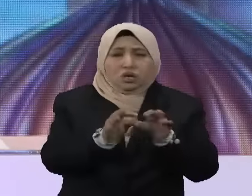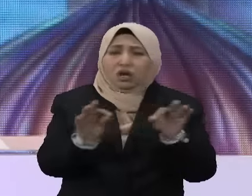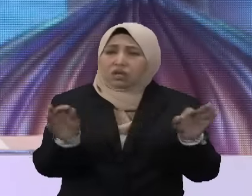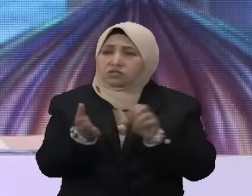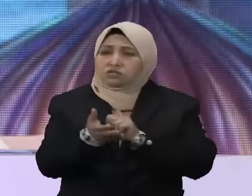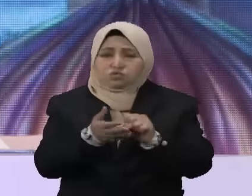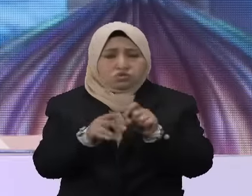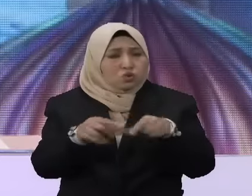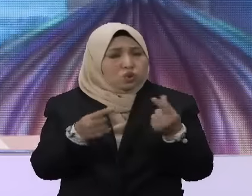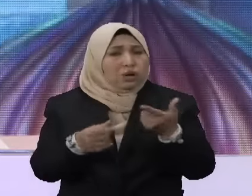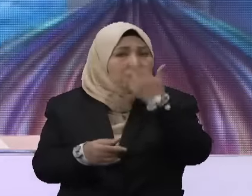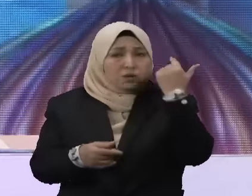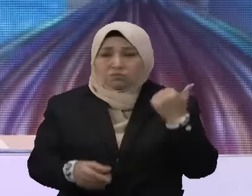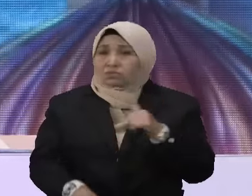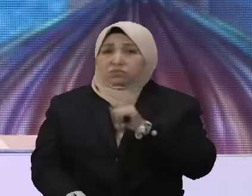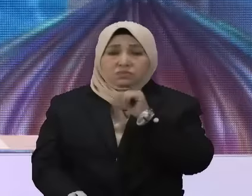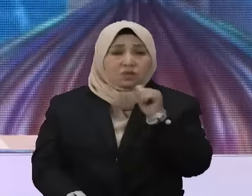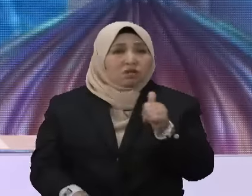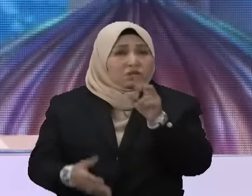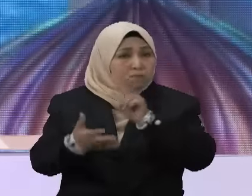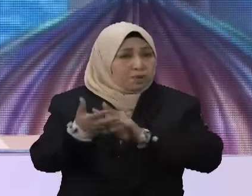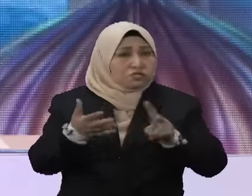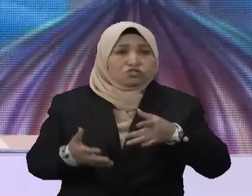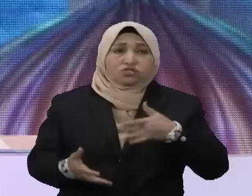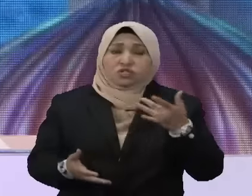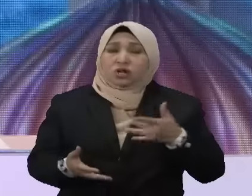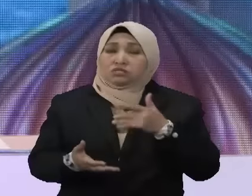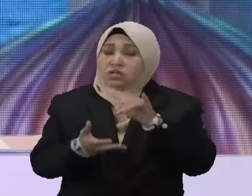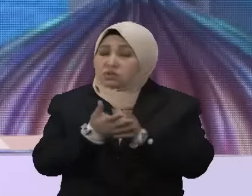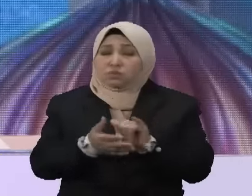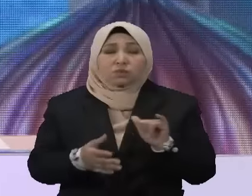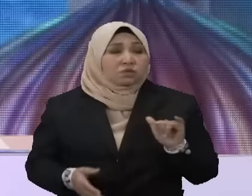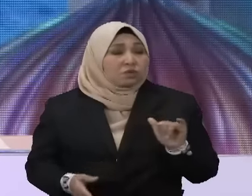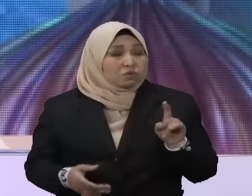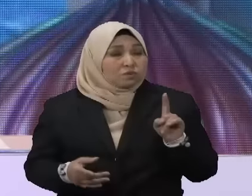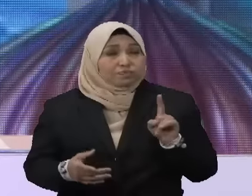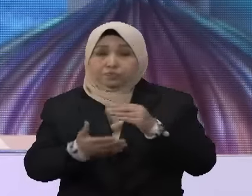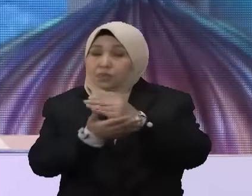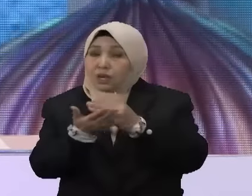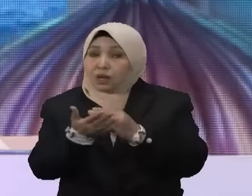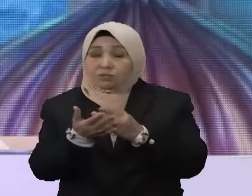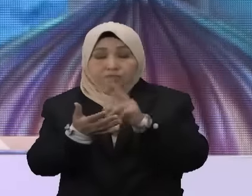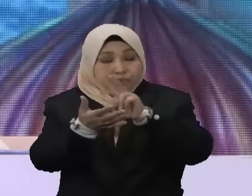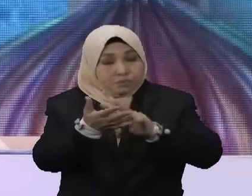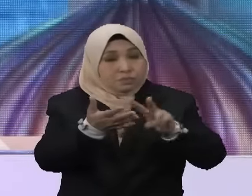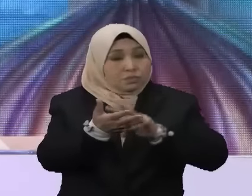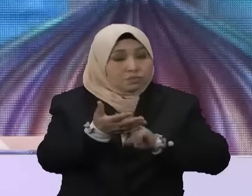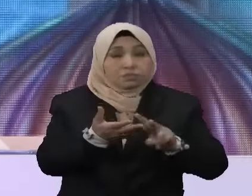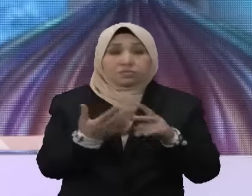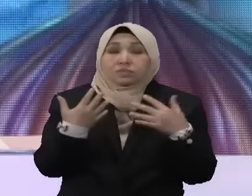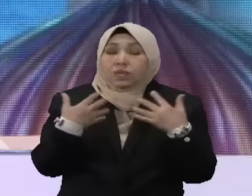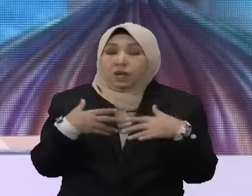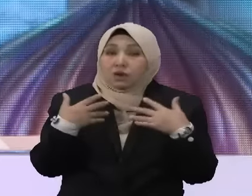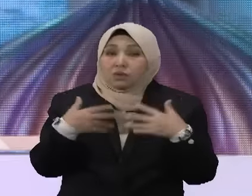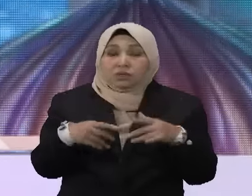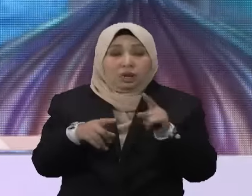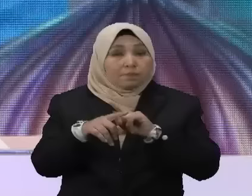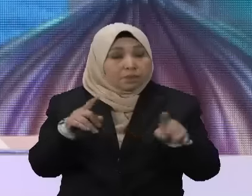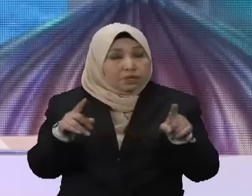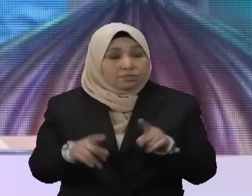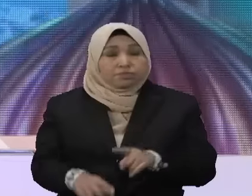Al-Quran. Sebab bukan dia baca, dia merasa, itu pun satu, orang kata satu bahagian, dia baca, dia pun takut. Tapi